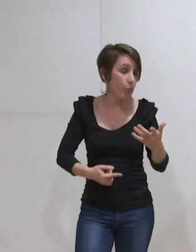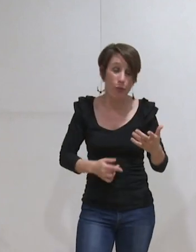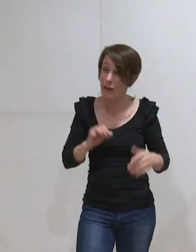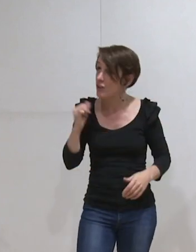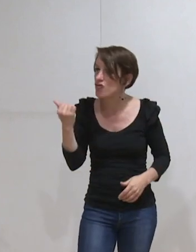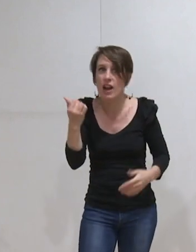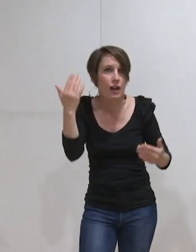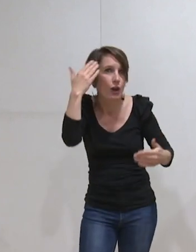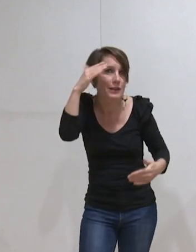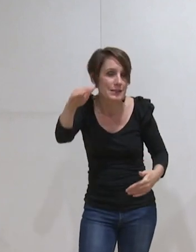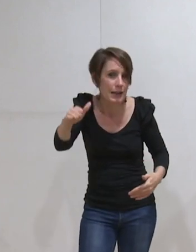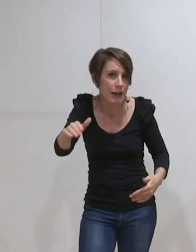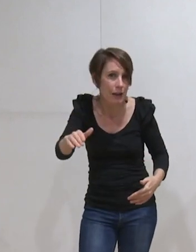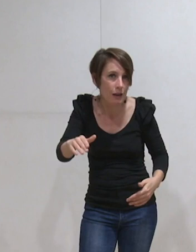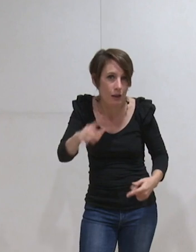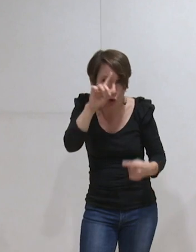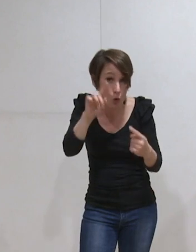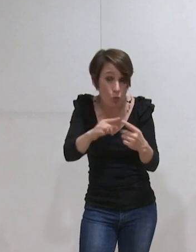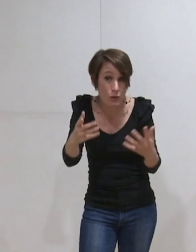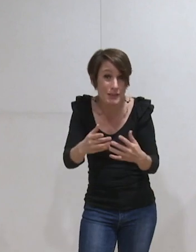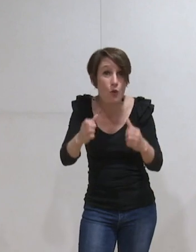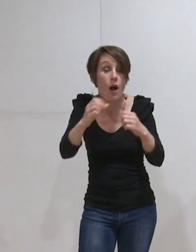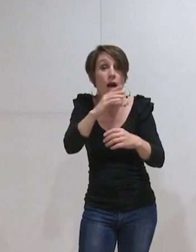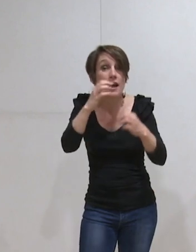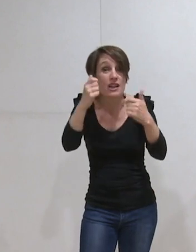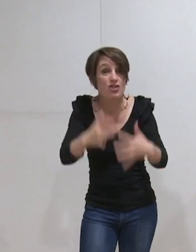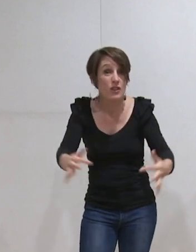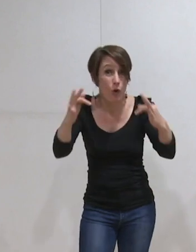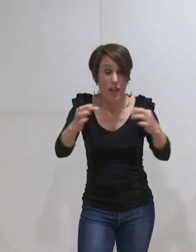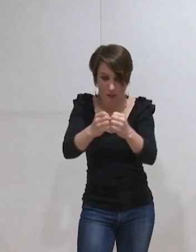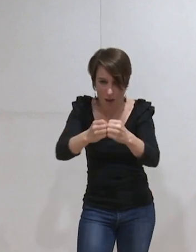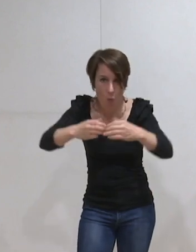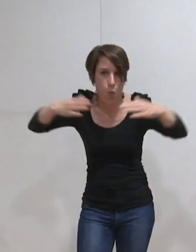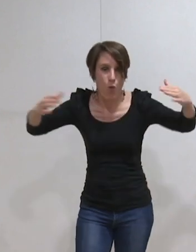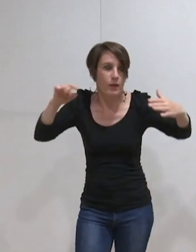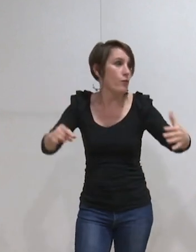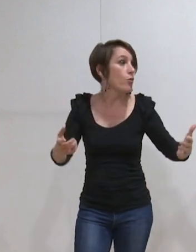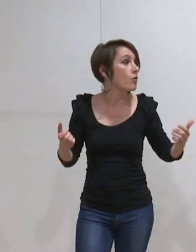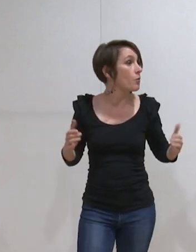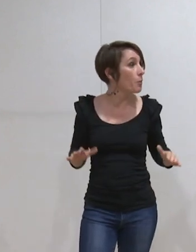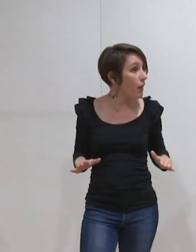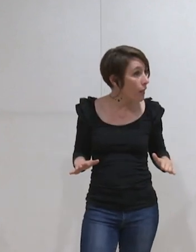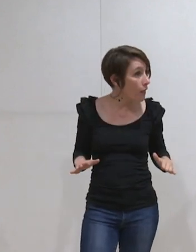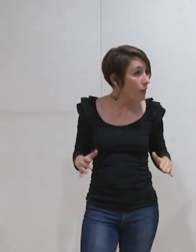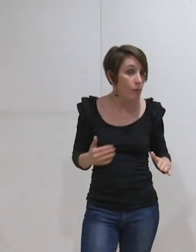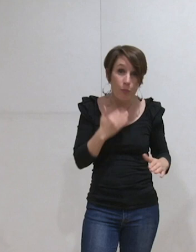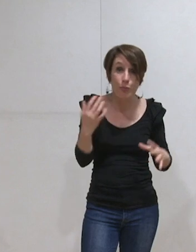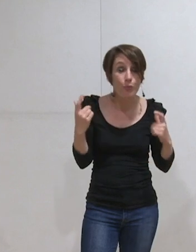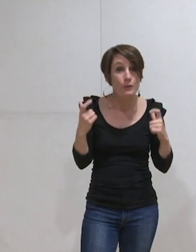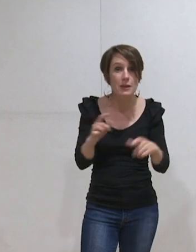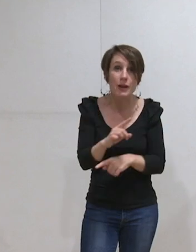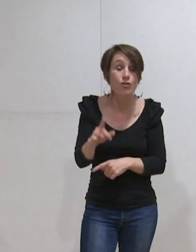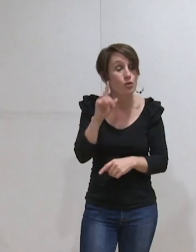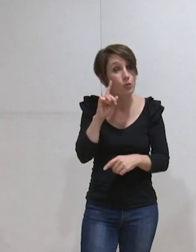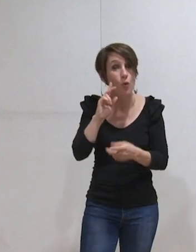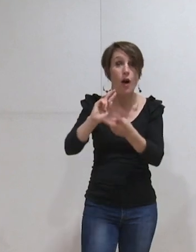l'enjeu c'est de développer le chiffre d'affaires manque de chance la foire qui s'est la Foire